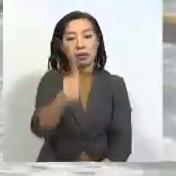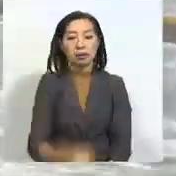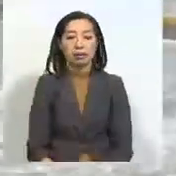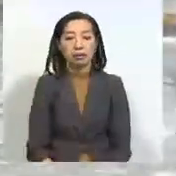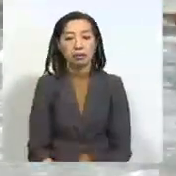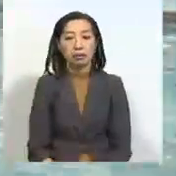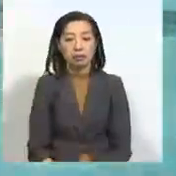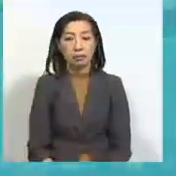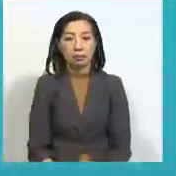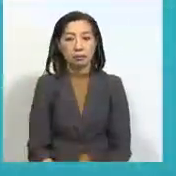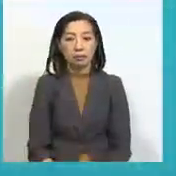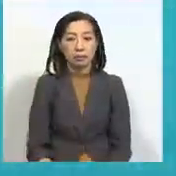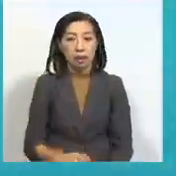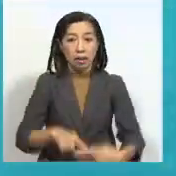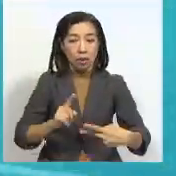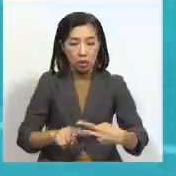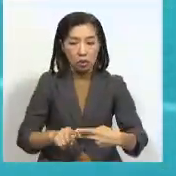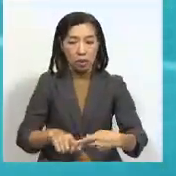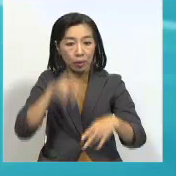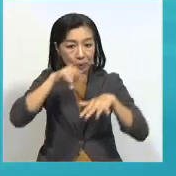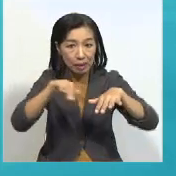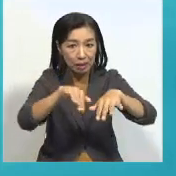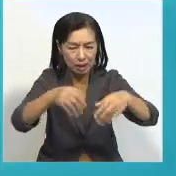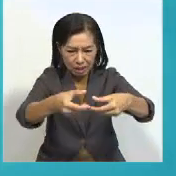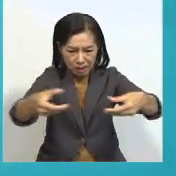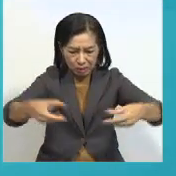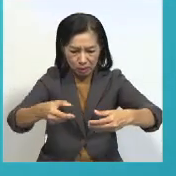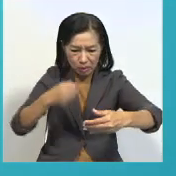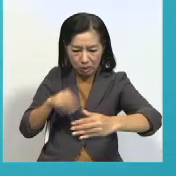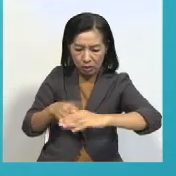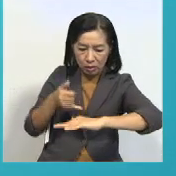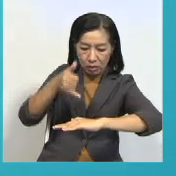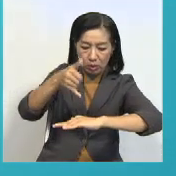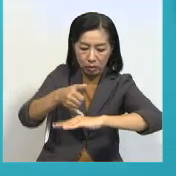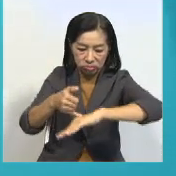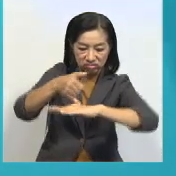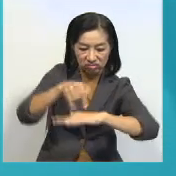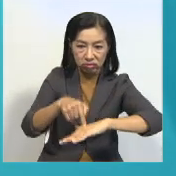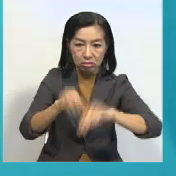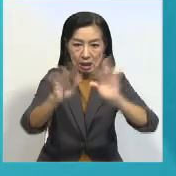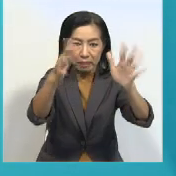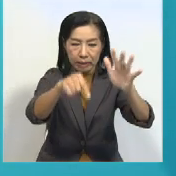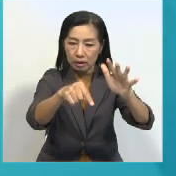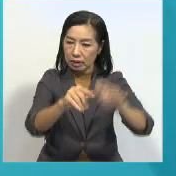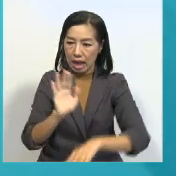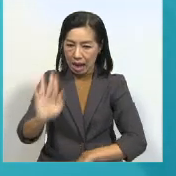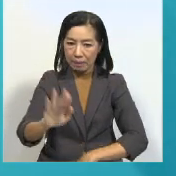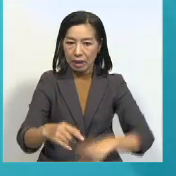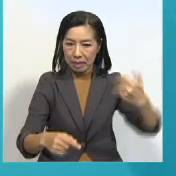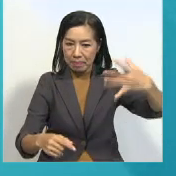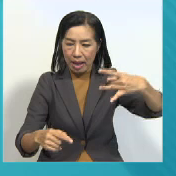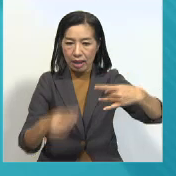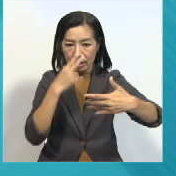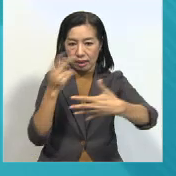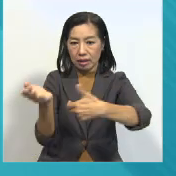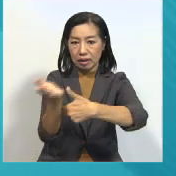ได้พร้อมกับสั่งงดใช้โป๊ะเทียบเรือที่ไม่ได้มาตรฐานจำนวน8ท่าเรือประกอบด้วยท่าเรือแดงท่ารา